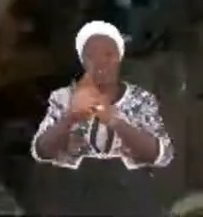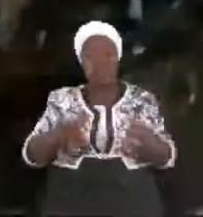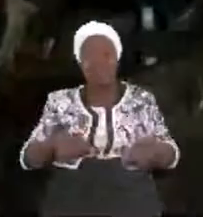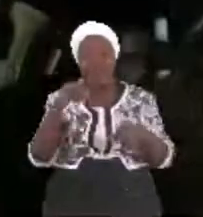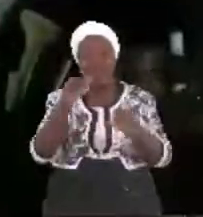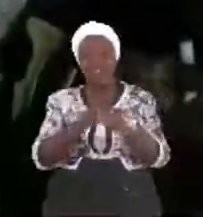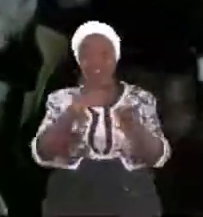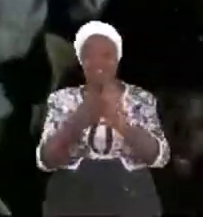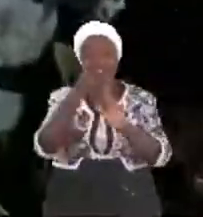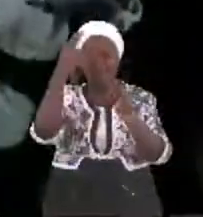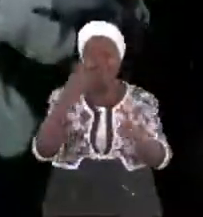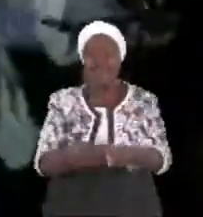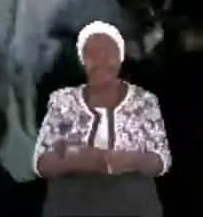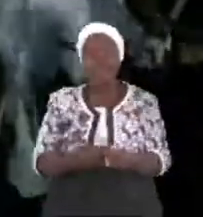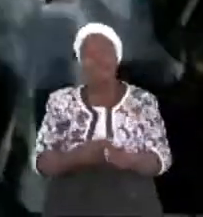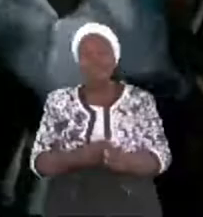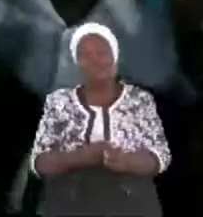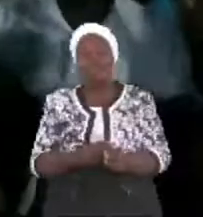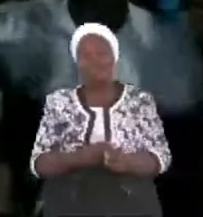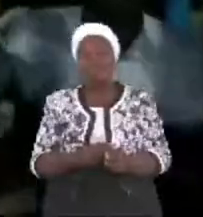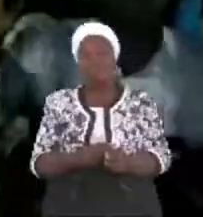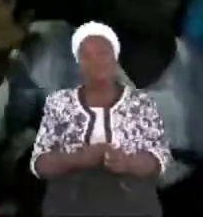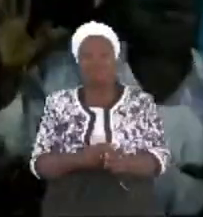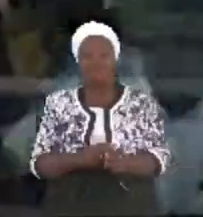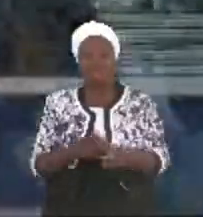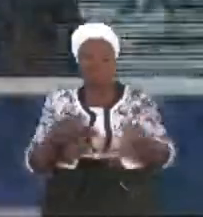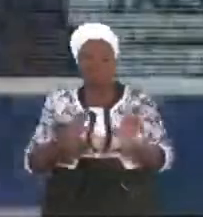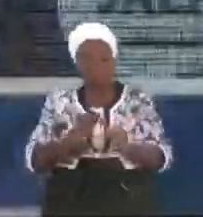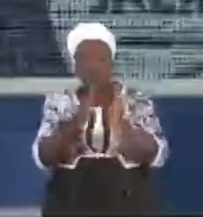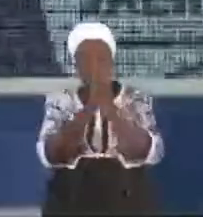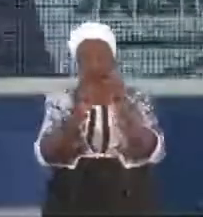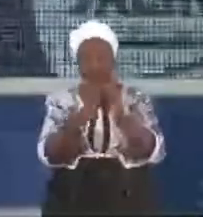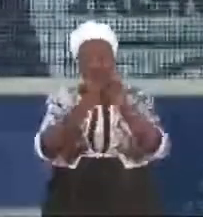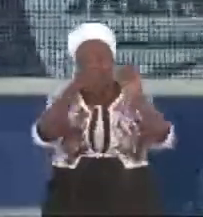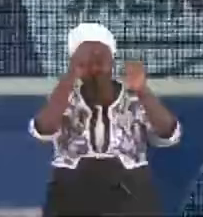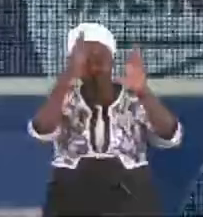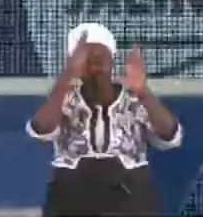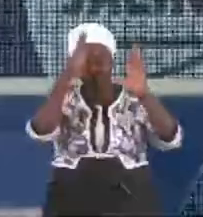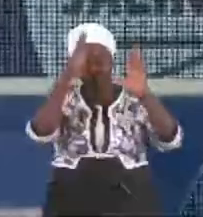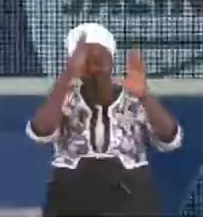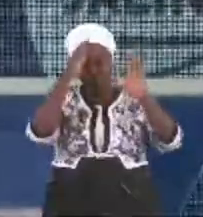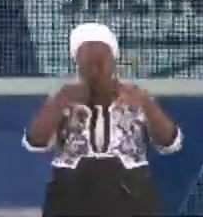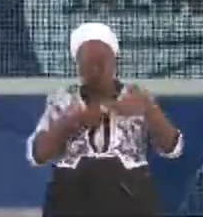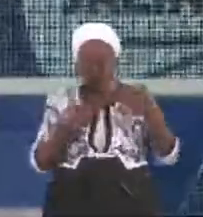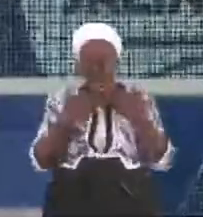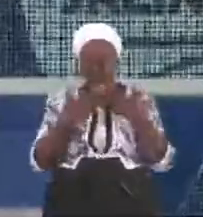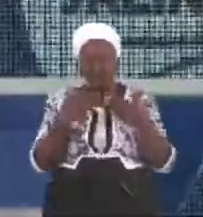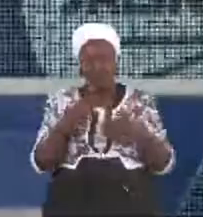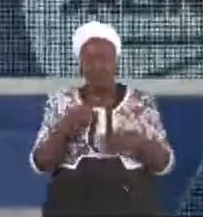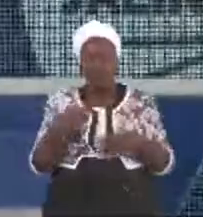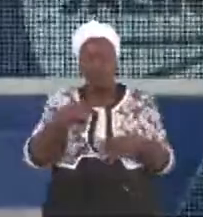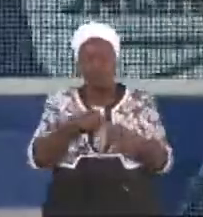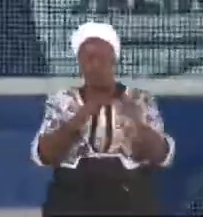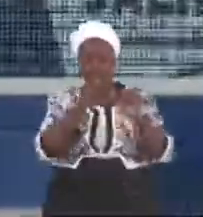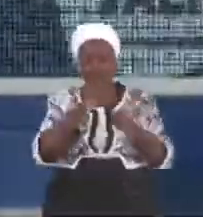vie au nom de Jésus. Prions ensemble, Père. Nous te remercions.